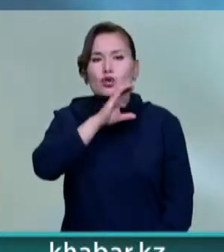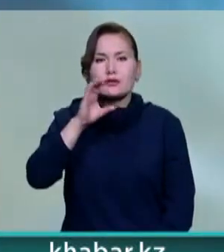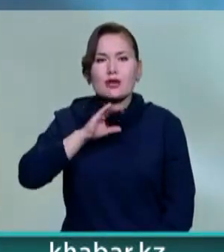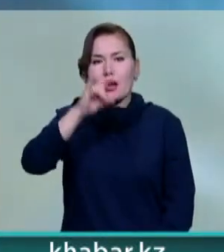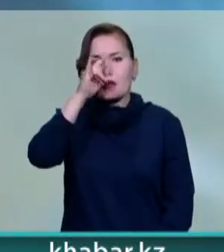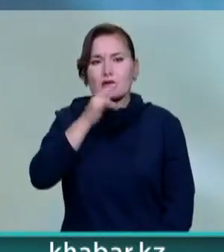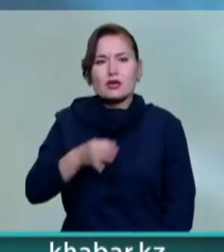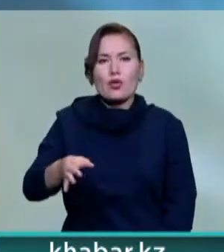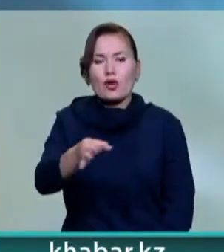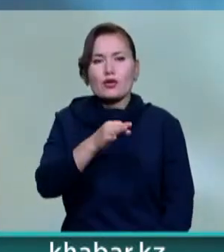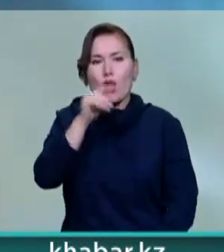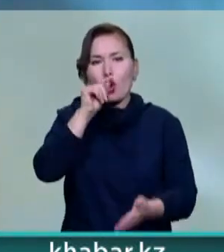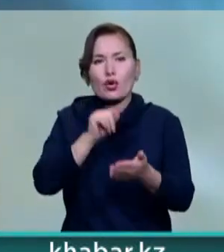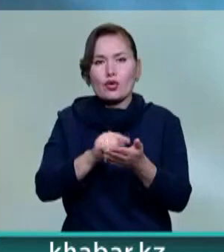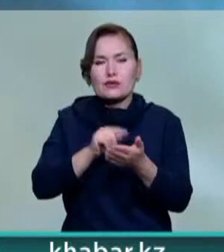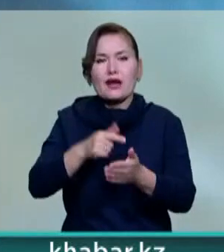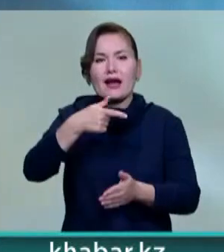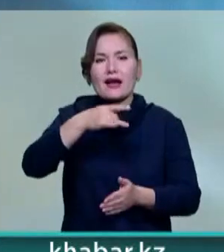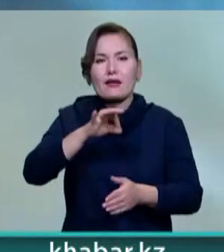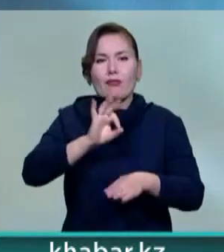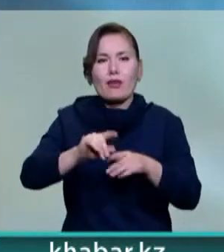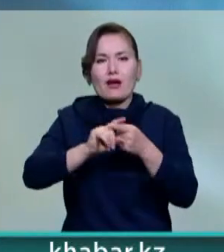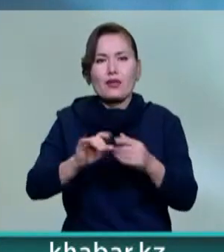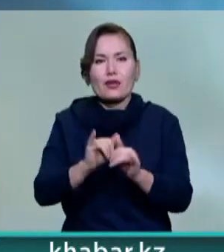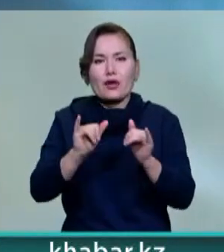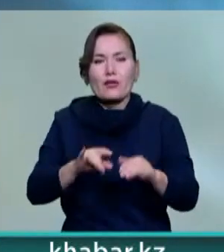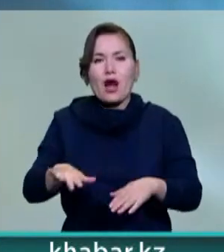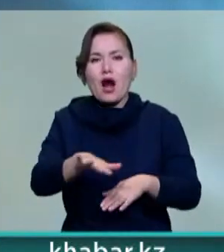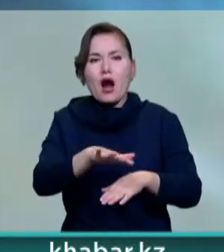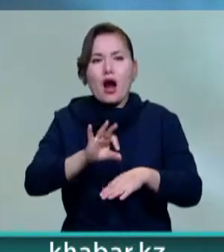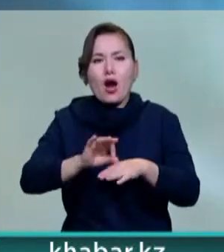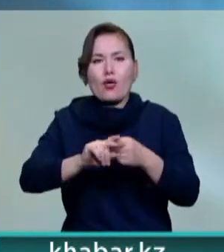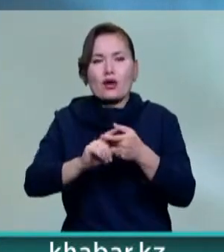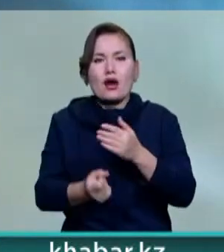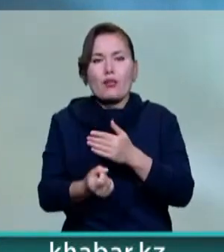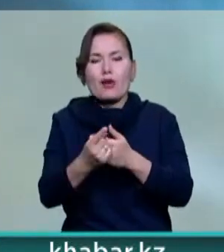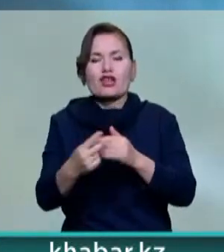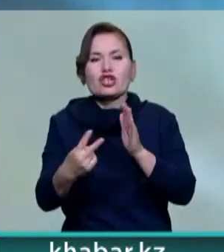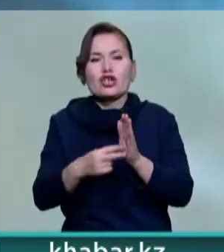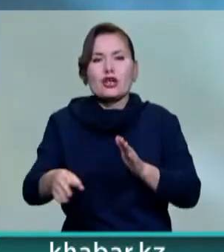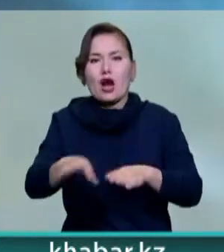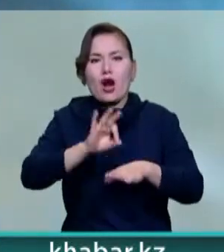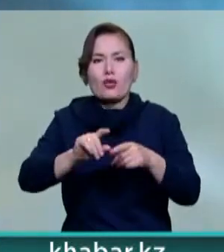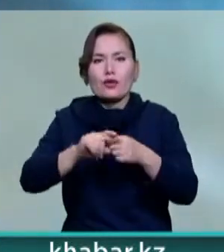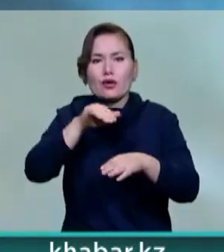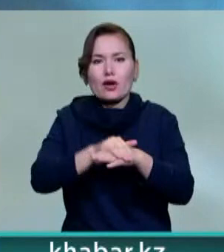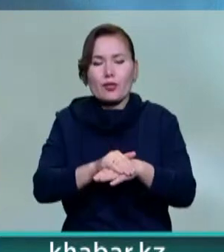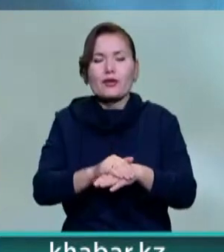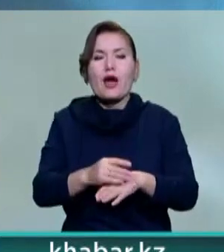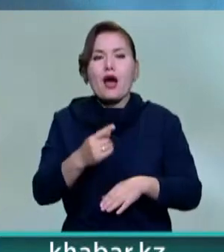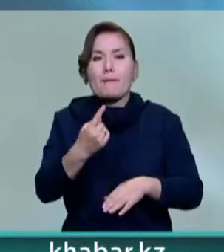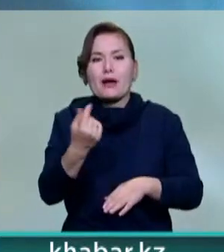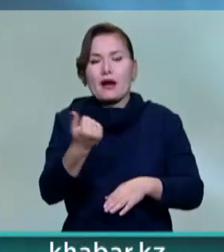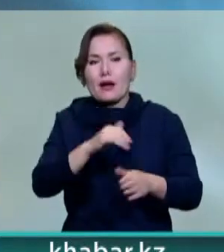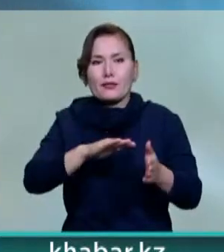Солтүстік Қазақстан облысында құс тұмауы өршіп барады. Аурудың ошақтары облыстың 7 ауданынан табылды. Өткен бір аптада